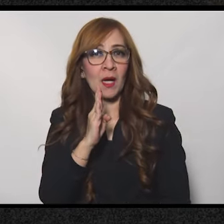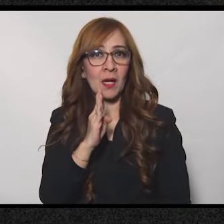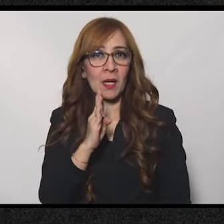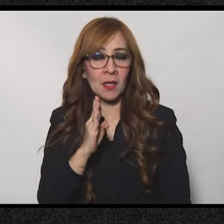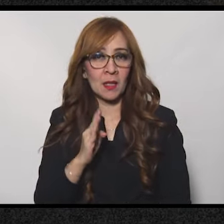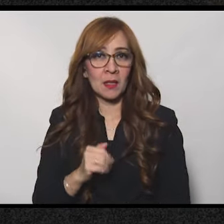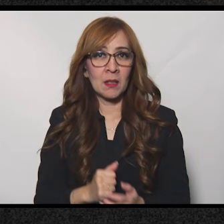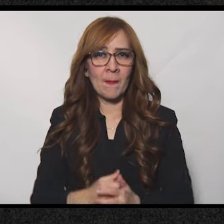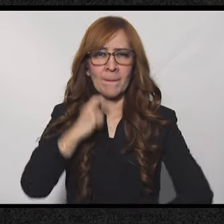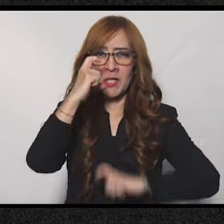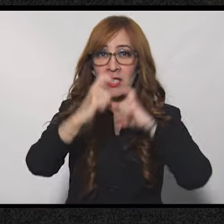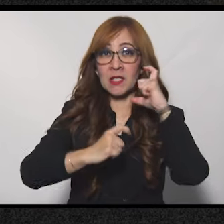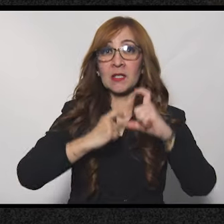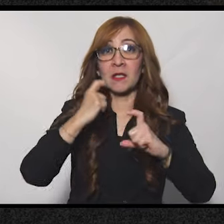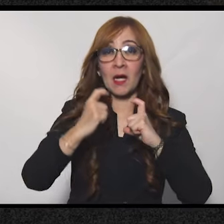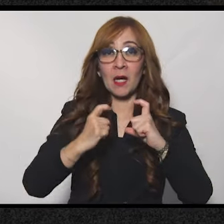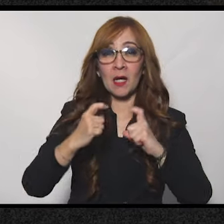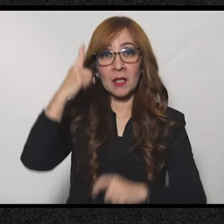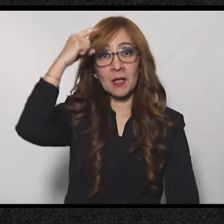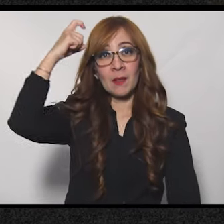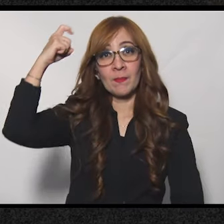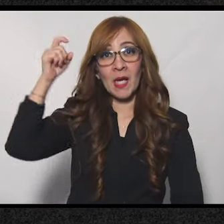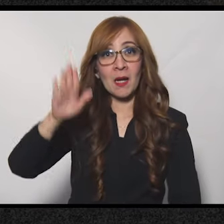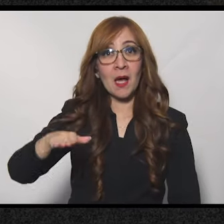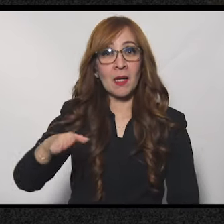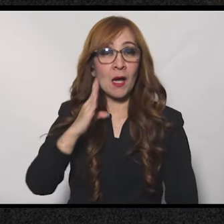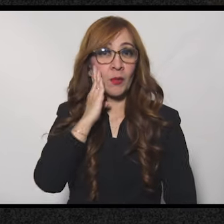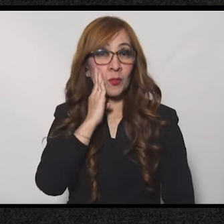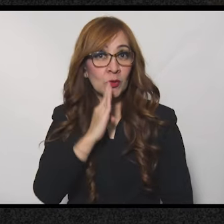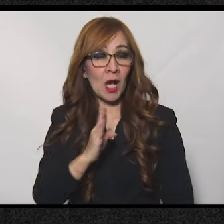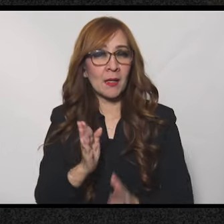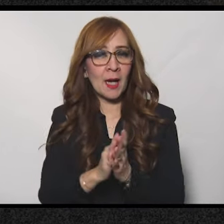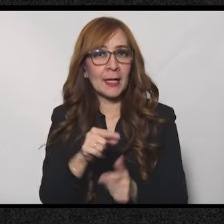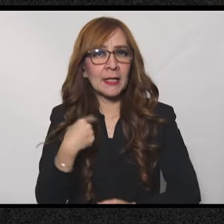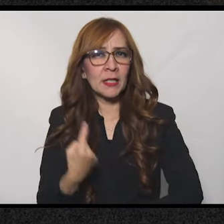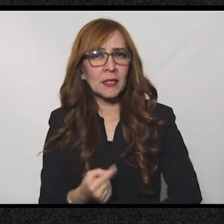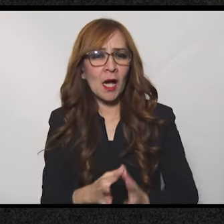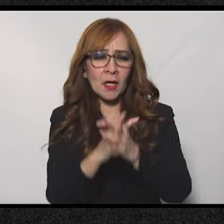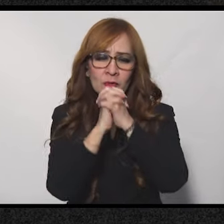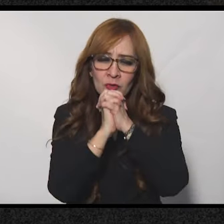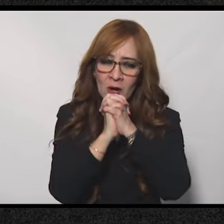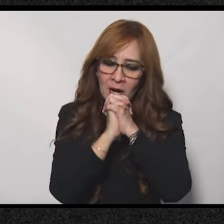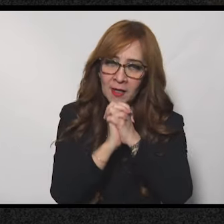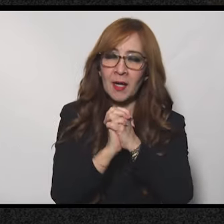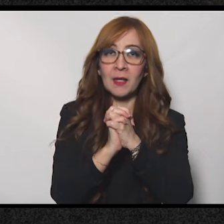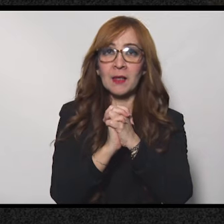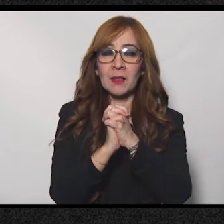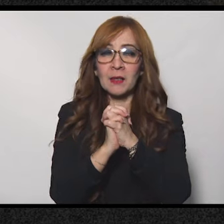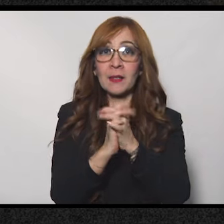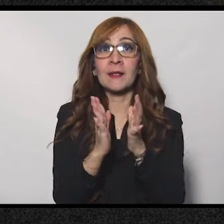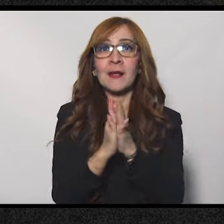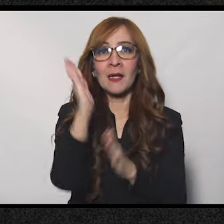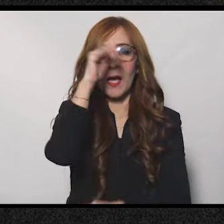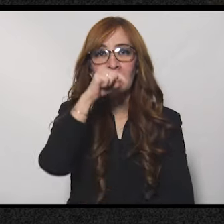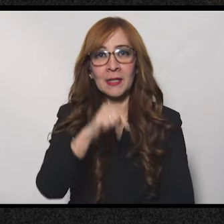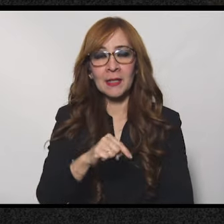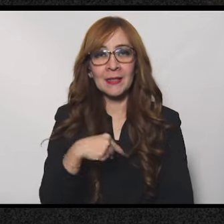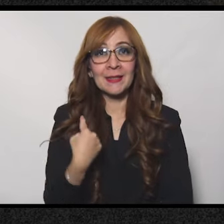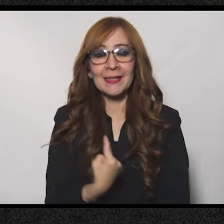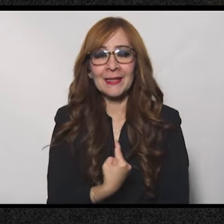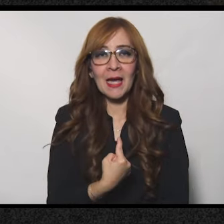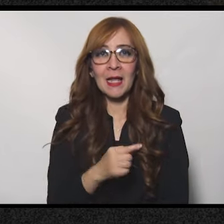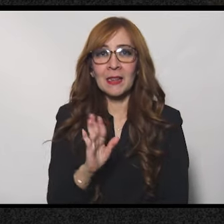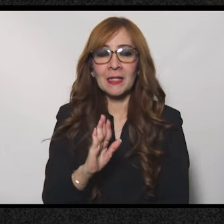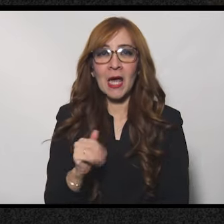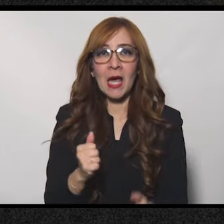Ya, menceritakan sebuah impian daripada seorang anak muda. And then kita bawa dalam doa. So, Hari ini saya tidak akan